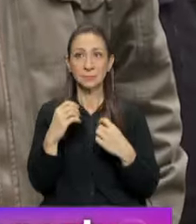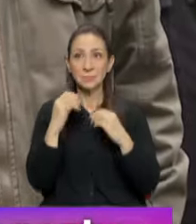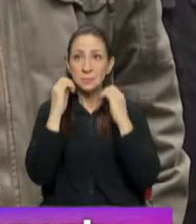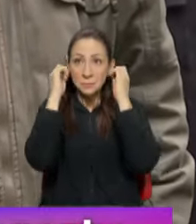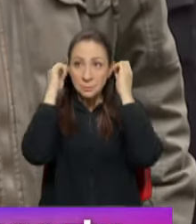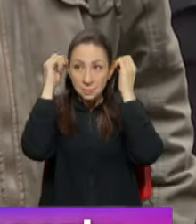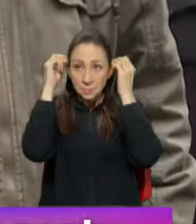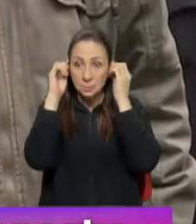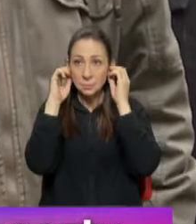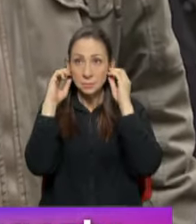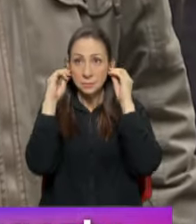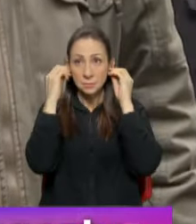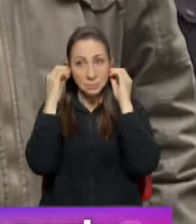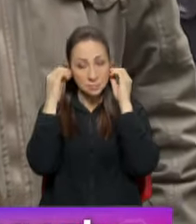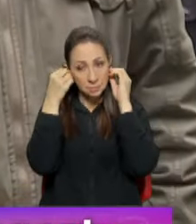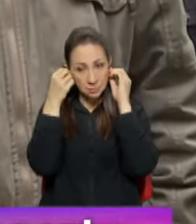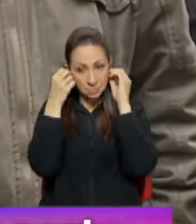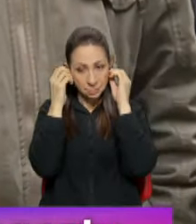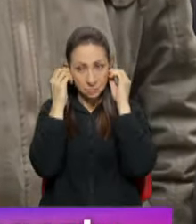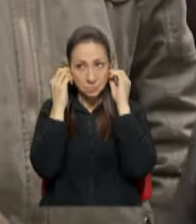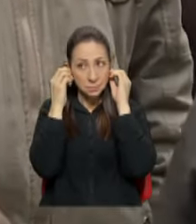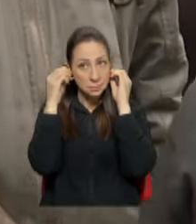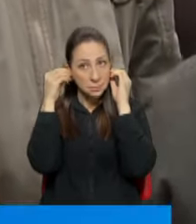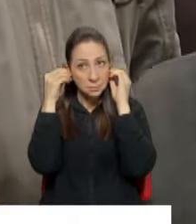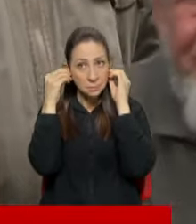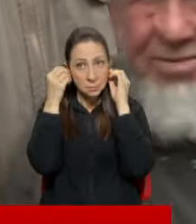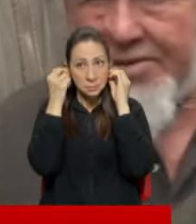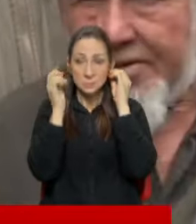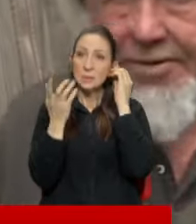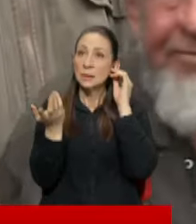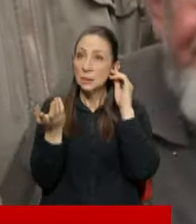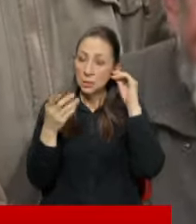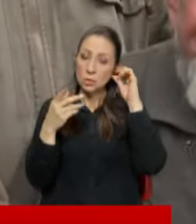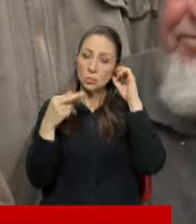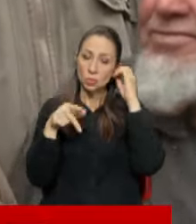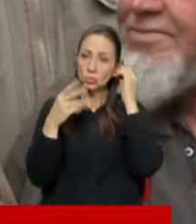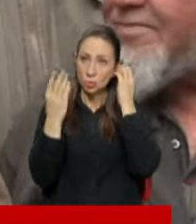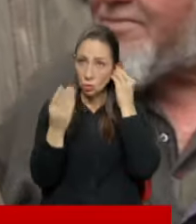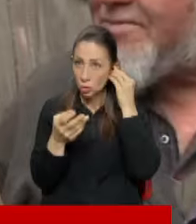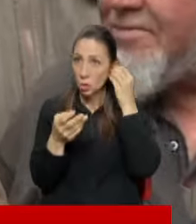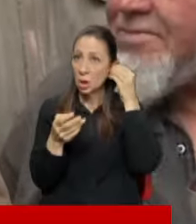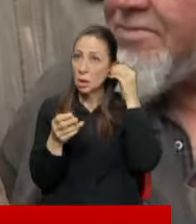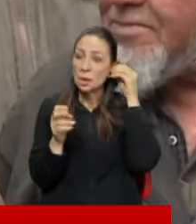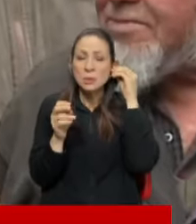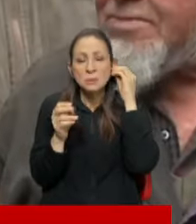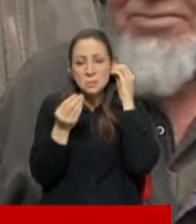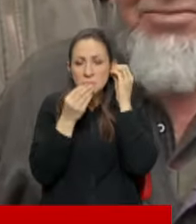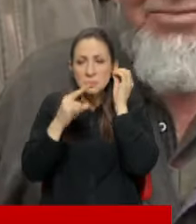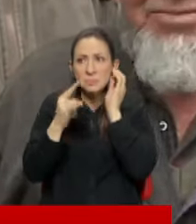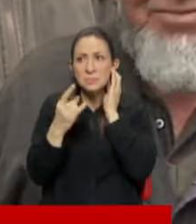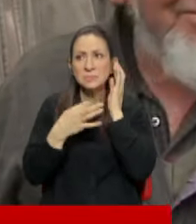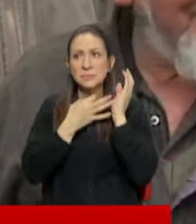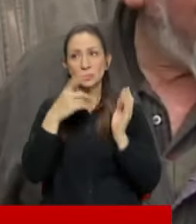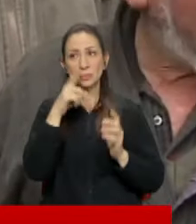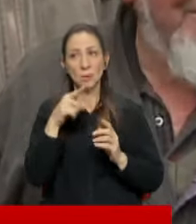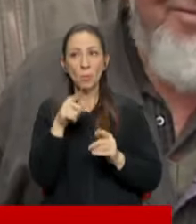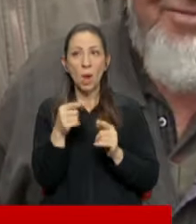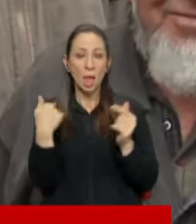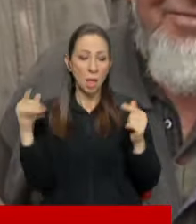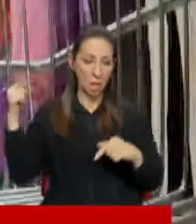zorluklar içerisinde geliyoruz. Çoğu zaman dolmuş olmuyor. Yaya da yürüdüğümüz oluyor. Geçim sıkıntısı için buralara